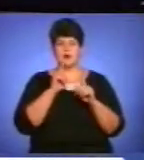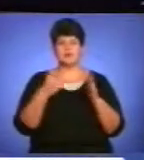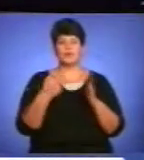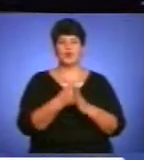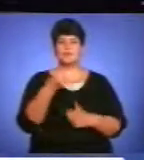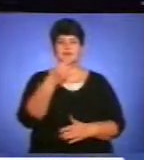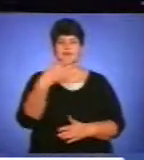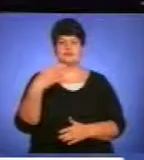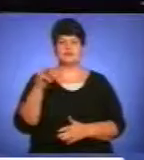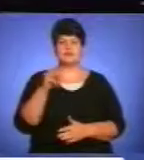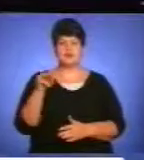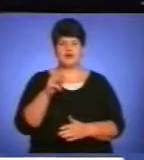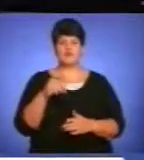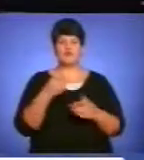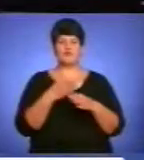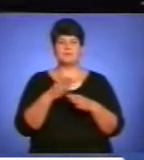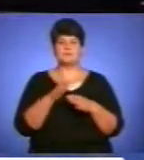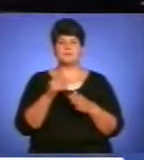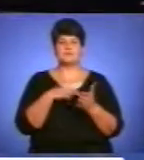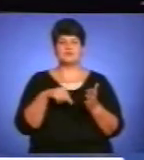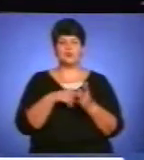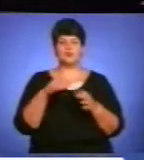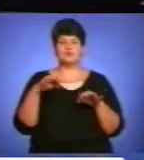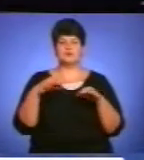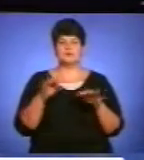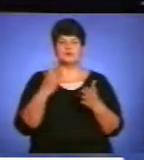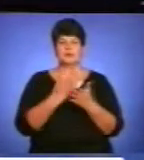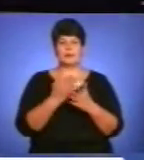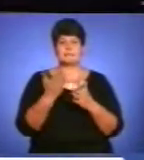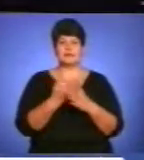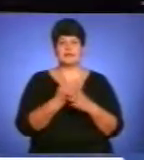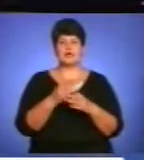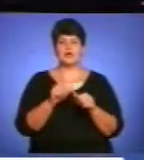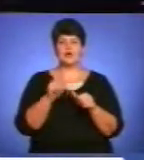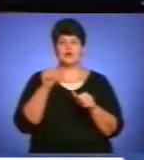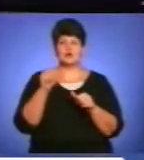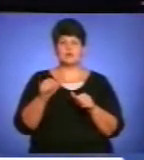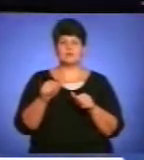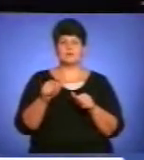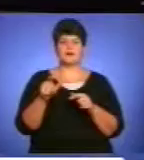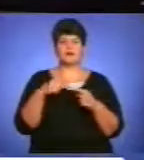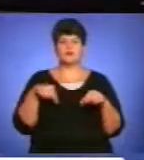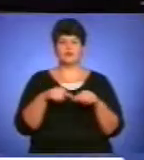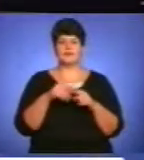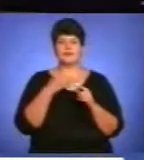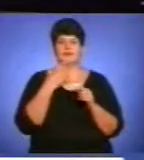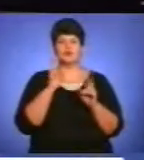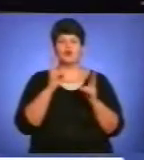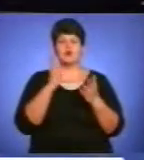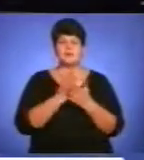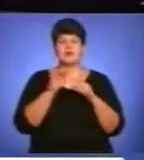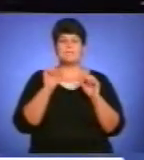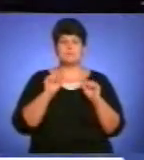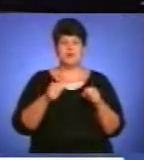травня на проїзд у міжміському та приміському транспорті діють пільги для окремих категорій населення. Хто має право на безкоштовне